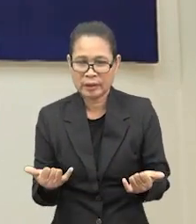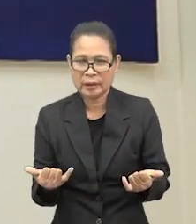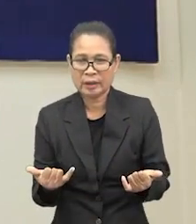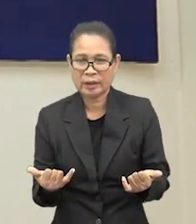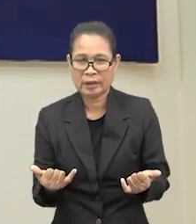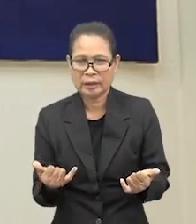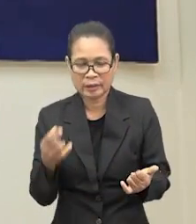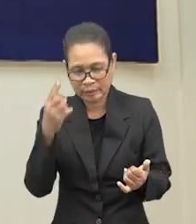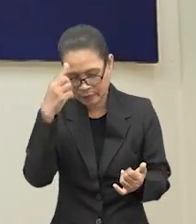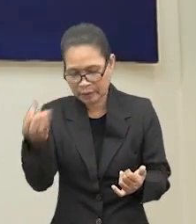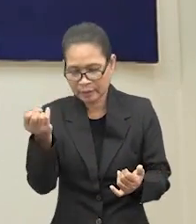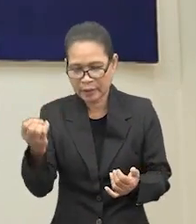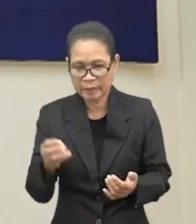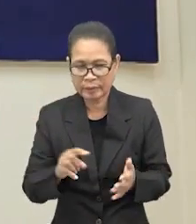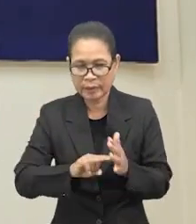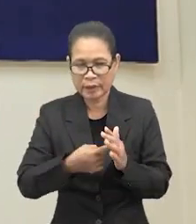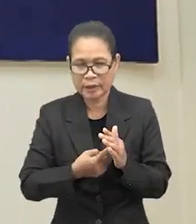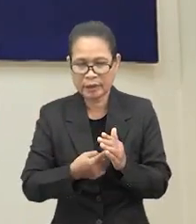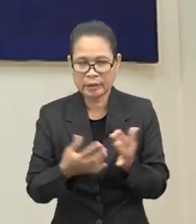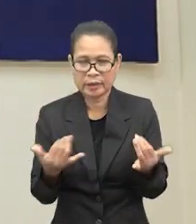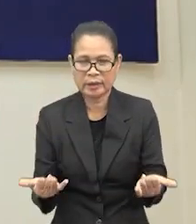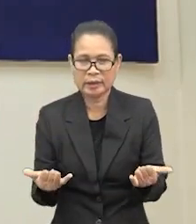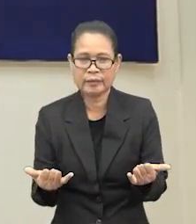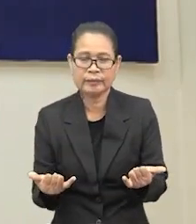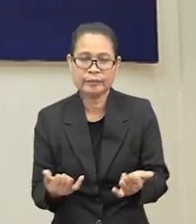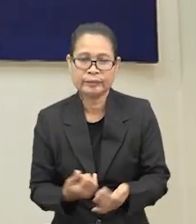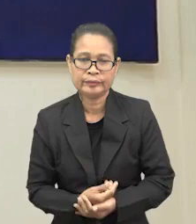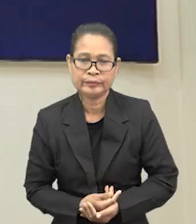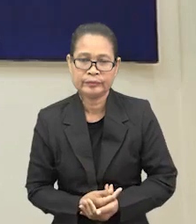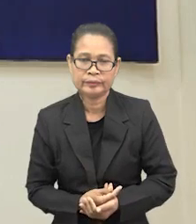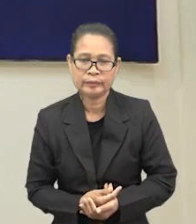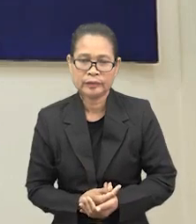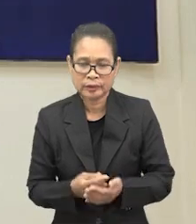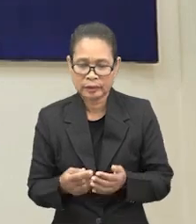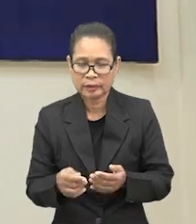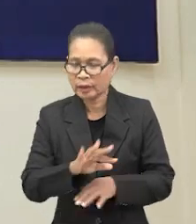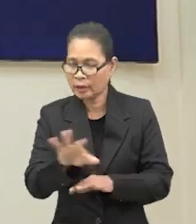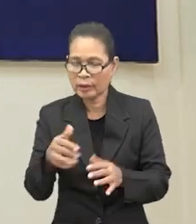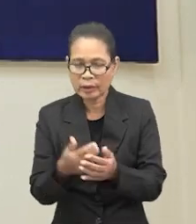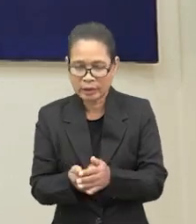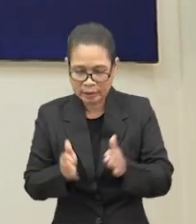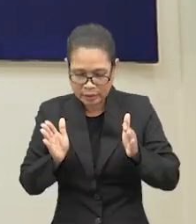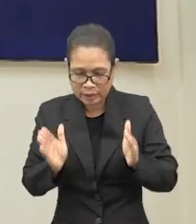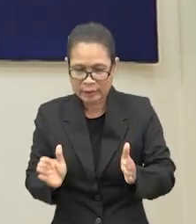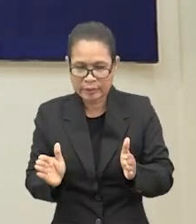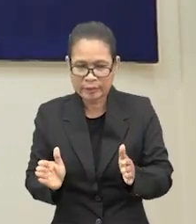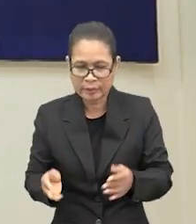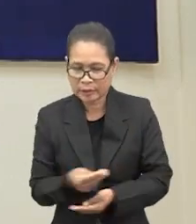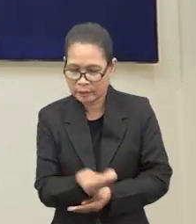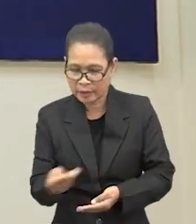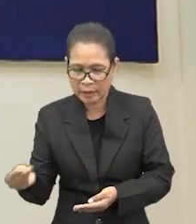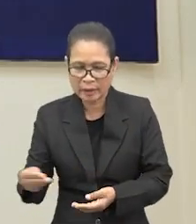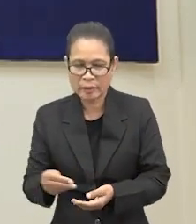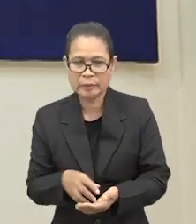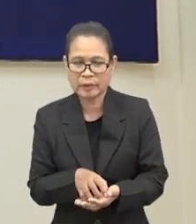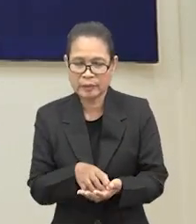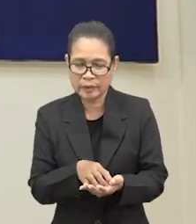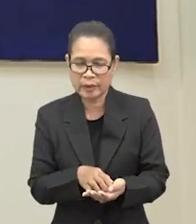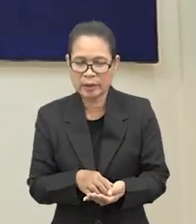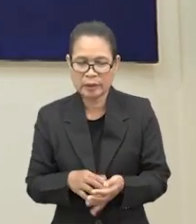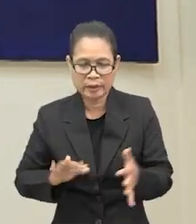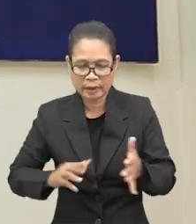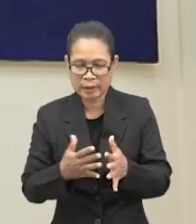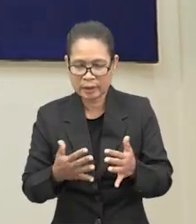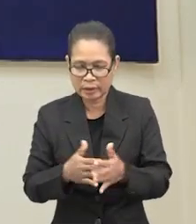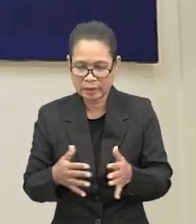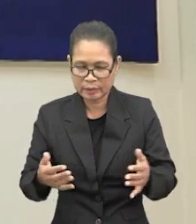bay chấp đa mê riêng dường nửa thằng ngày nít xong con triêm xong phải đẹp môi chụp nguồn đang bay sắc xa cho môi nạc